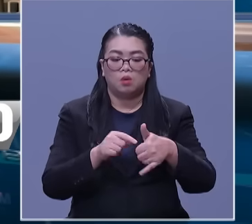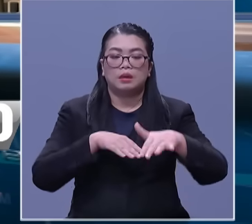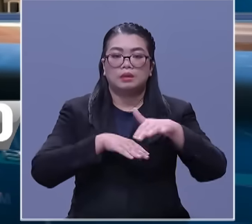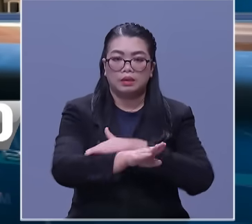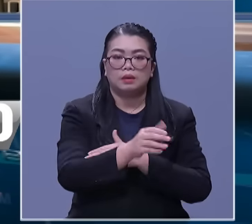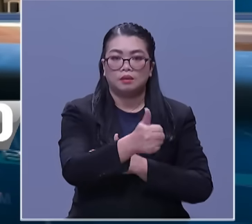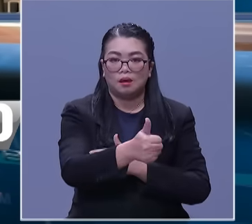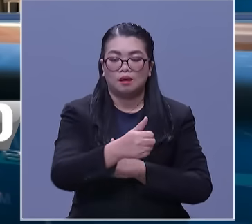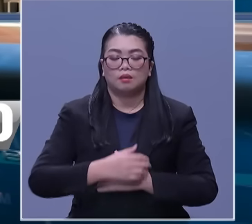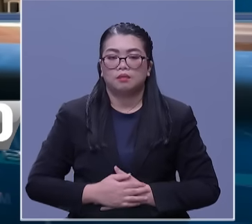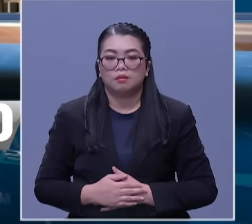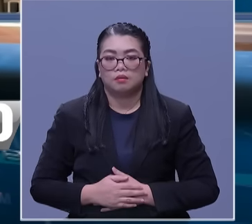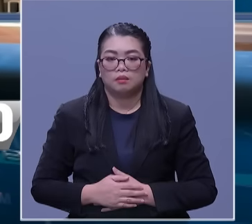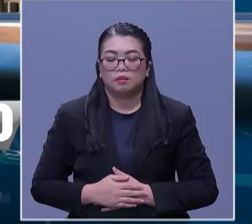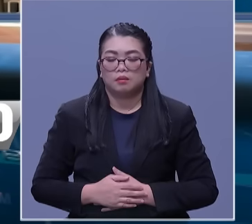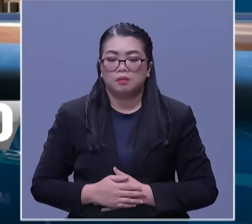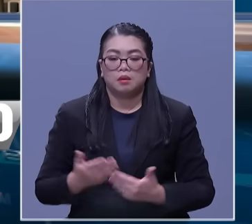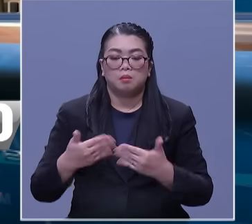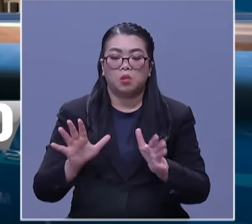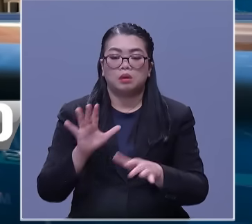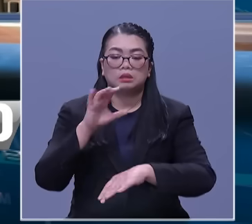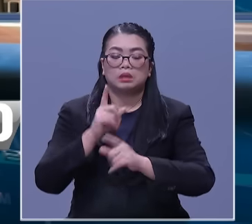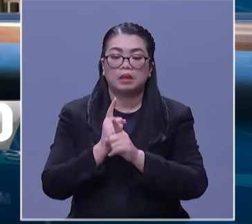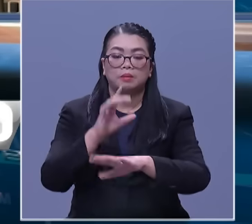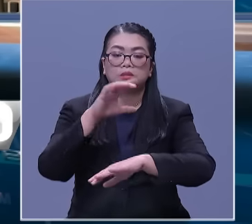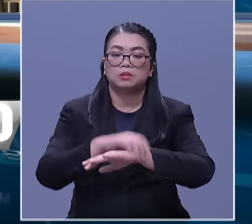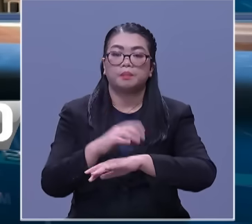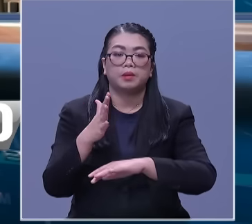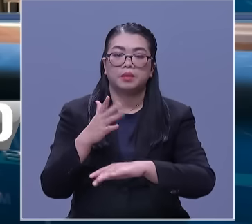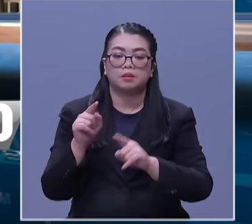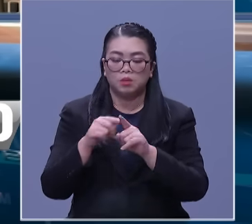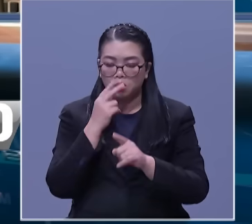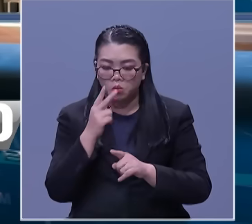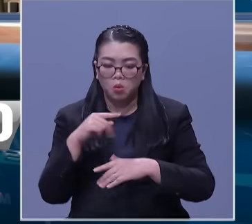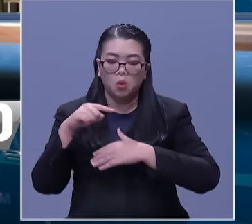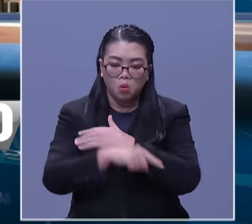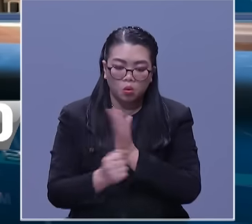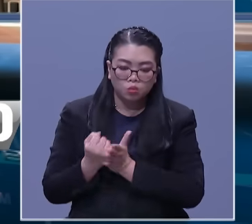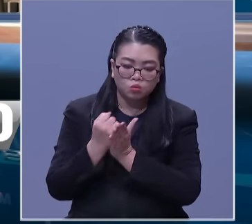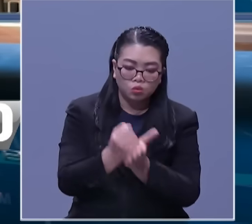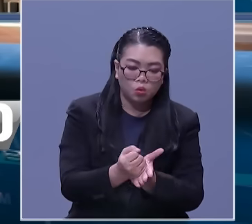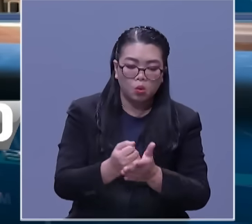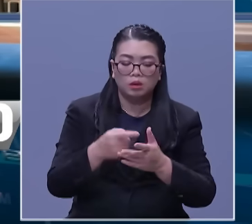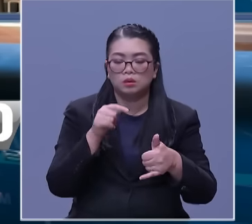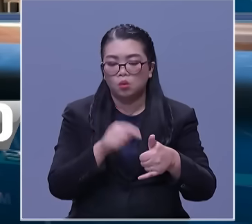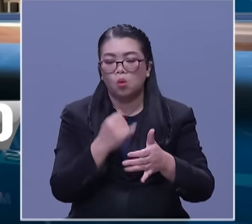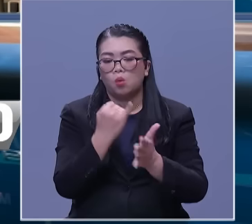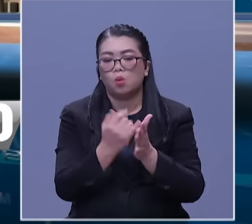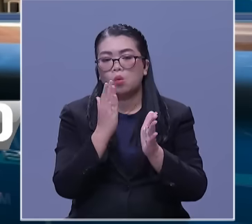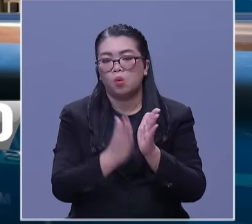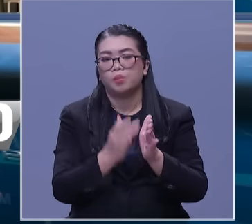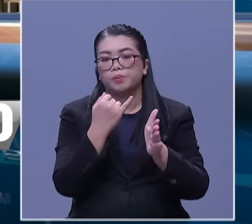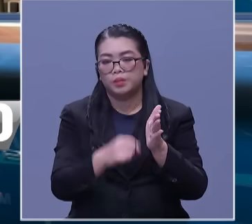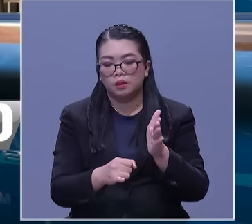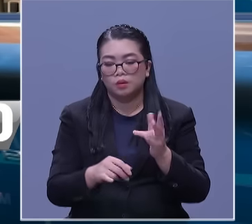ใดหรือปฏิบัติหรือละเว้นการปปฏิบัติหน้าที่โดยทุจริตและเป็นเจ้าพนักงานมีตำแหน่งหน้าที่ควบคุม